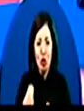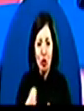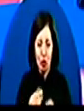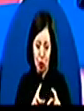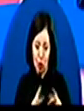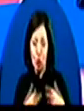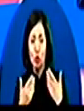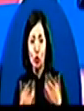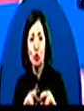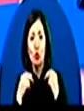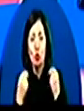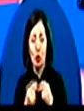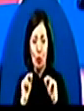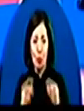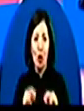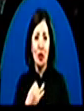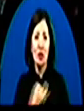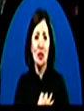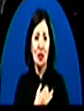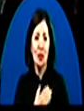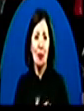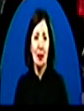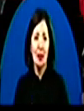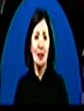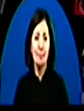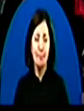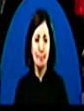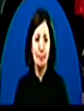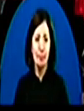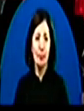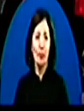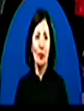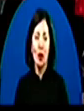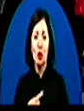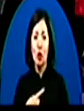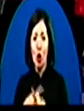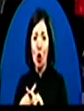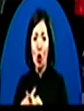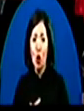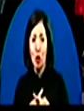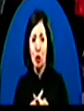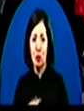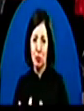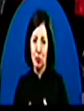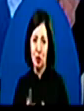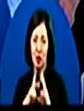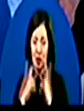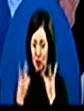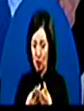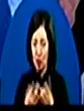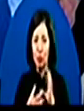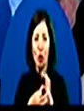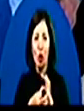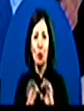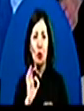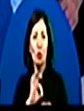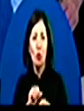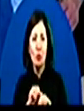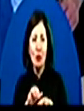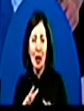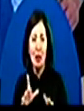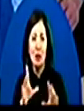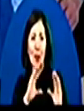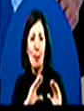одоо чуулган болно гэдэгт итгэлтэй байна. Хөл хорой тогтоосон энэ хугацаанд нийгмийн гаралт олон халдварт өвчнээ гаралт буурсан эрэг үзүүлэлт